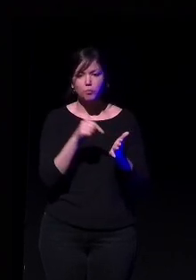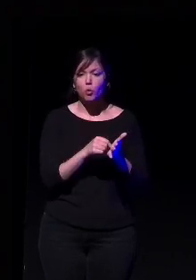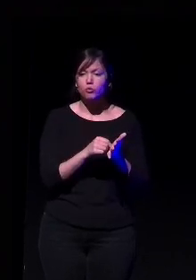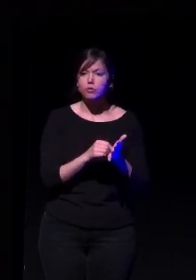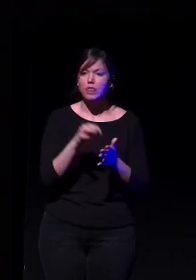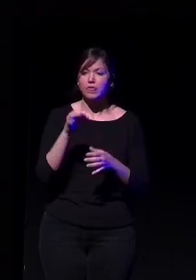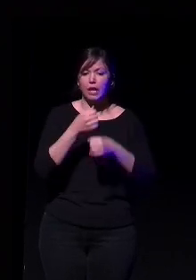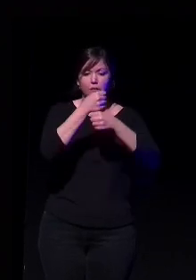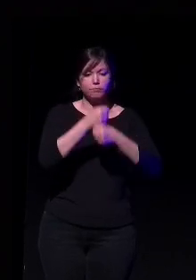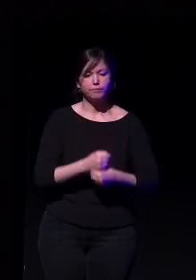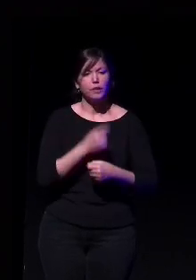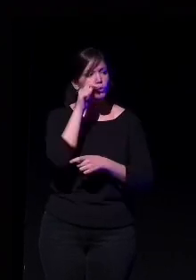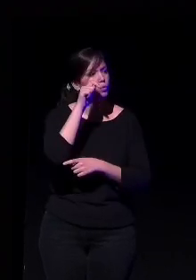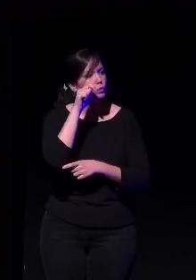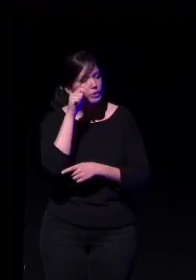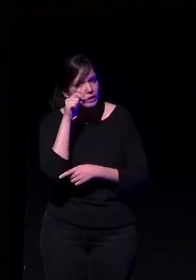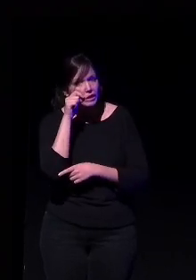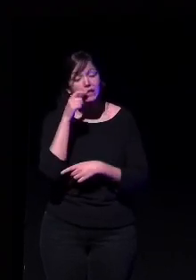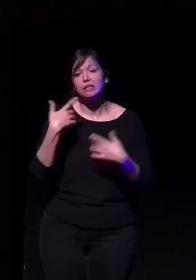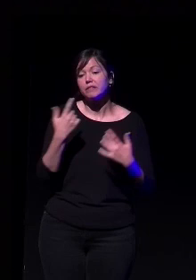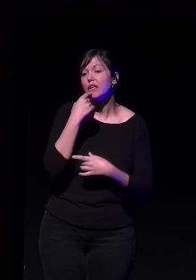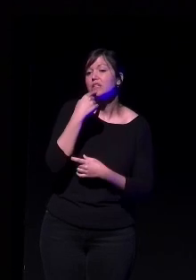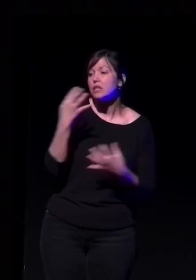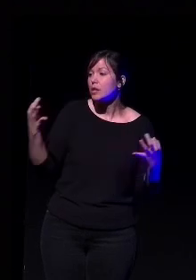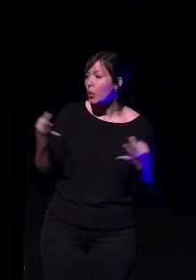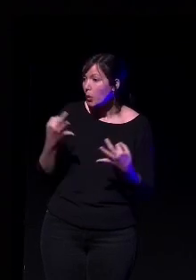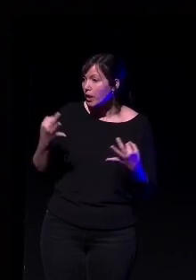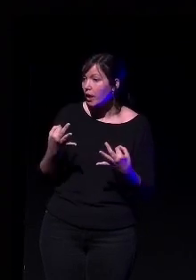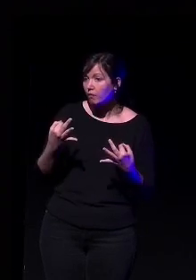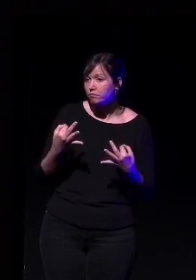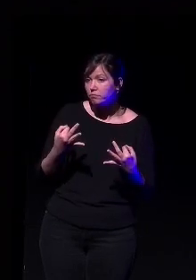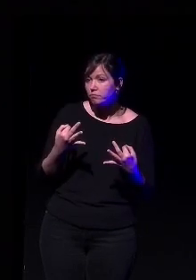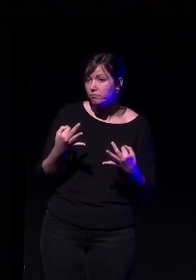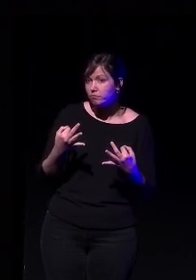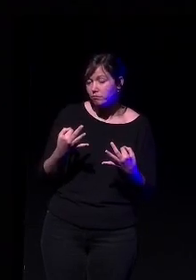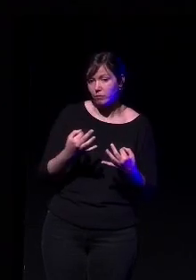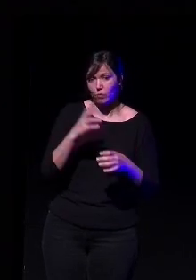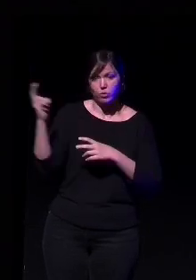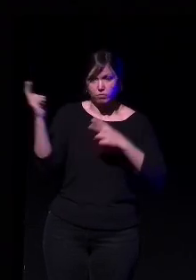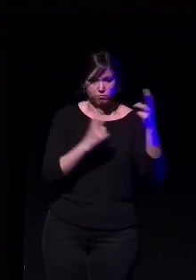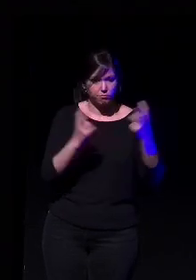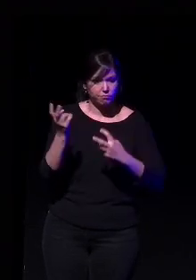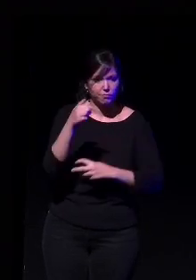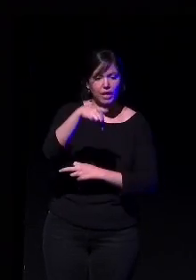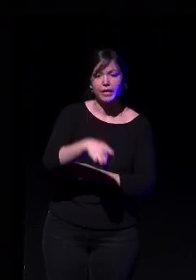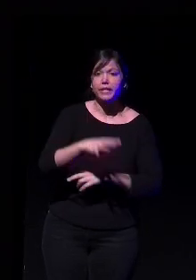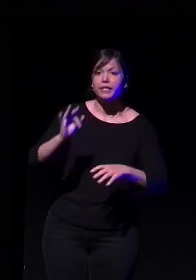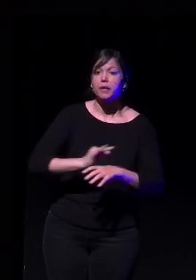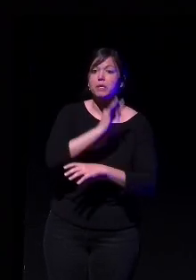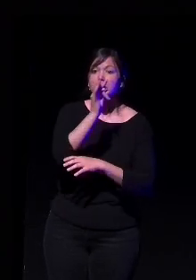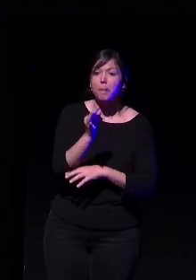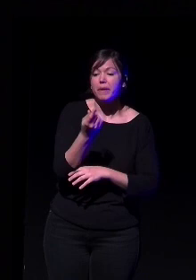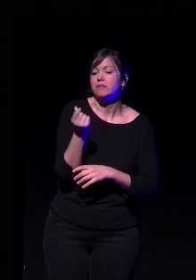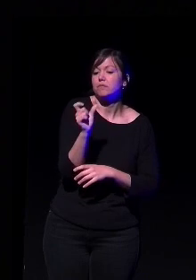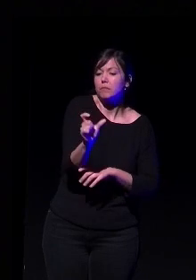taxa d'ocupació turística, factor que denota que s'està reduint la corba de l'estacionalitat i alhora l'increment del preu